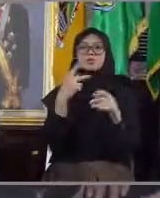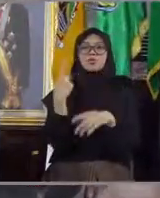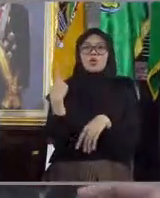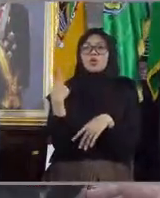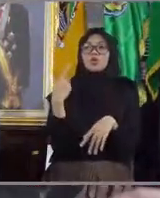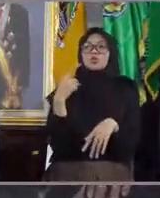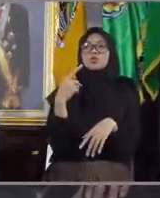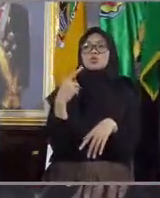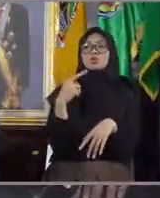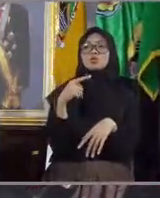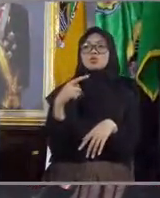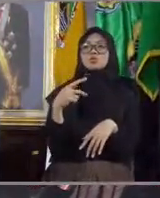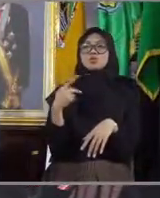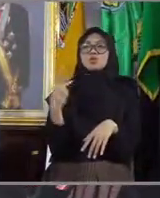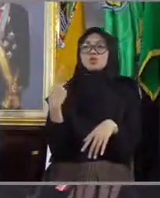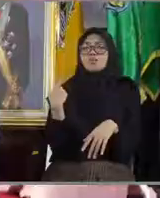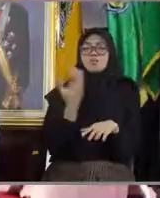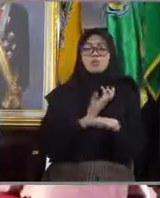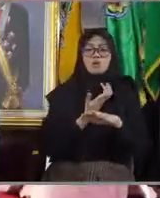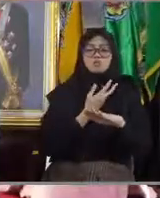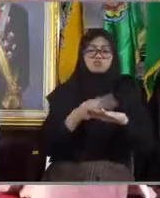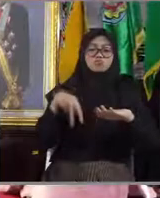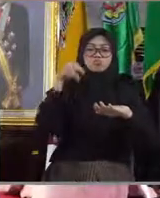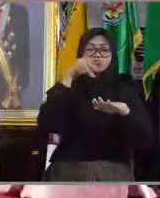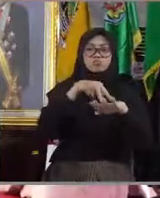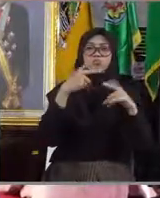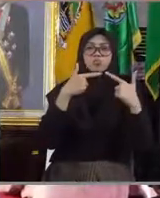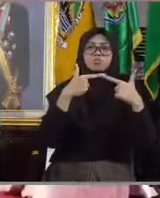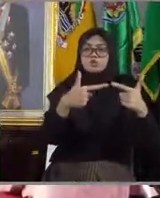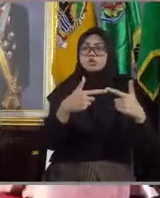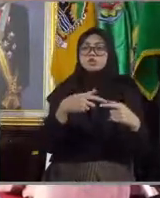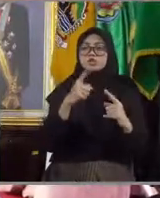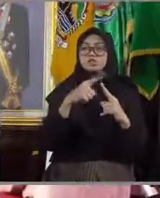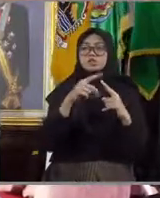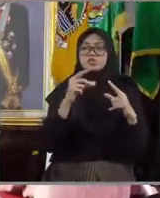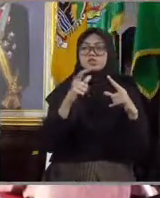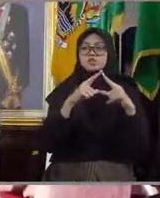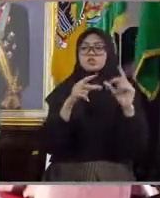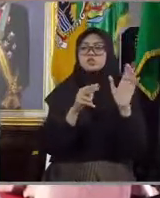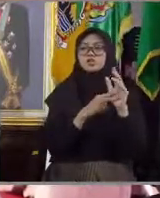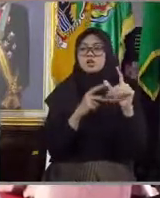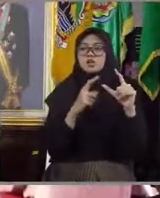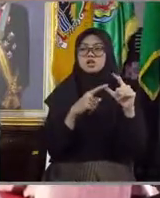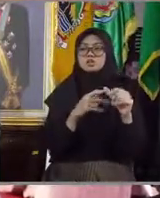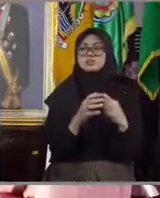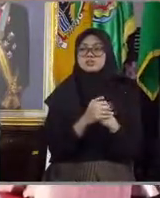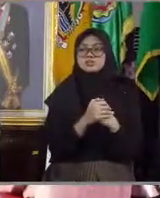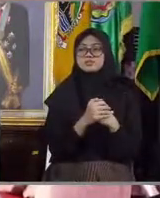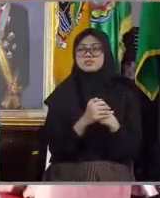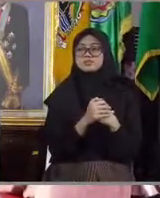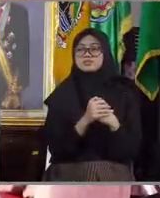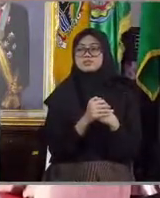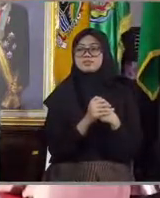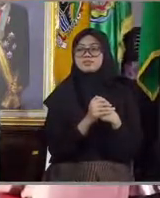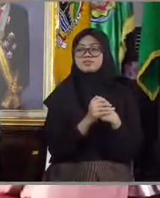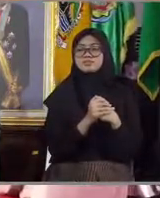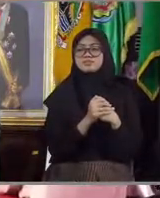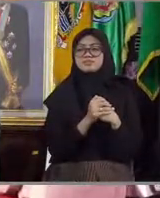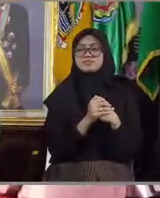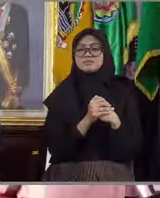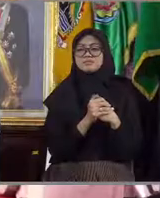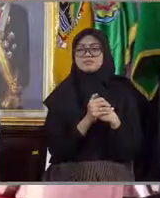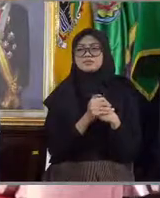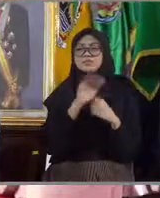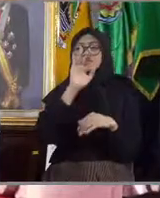berpengaruh jenengan iso numpak, ngono toh. Ya, gitu, Pak. Setuju. Dan kalau dengok, iya. Wes ben dijawab sik iki mau fasilitas. Nggih, monggo Pak